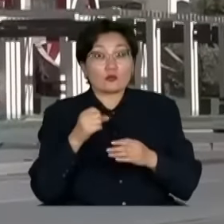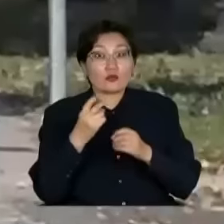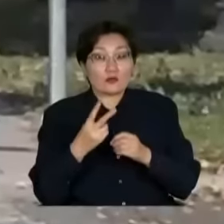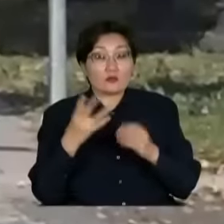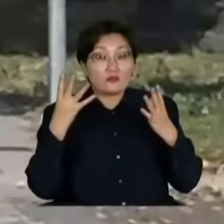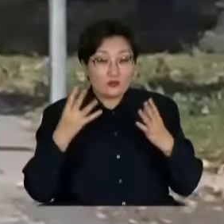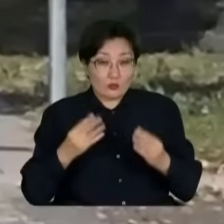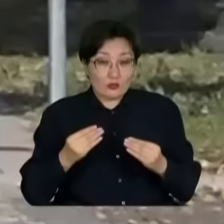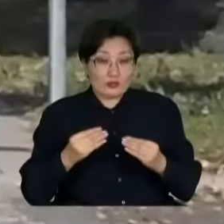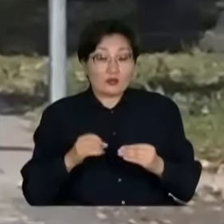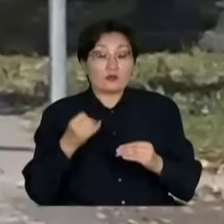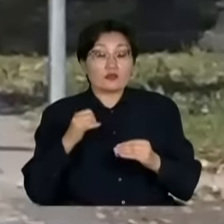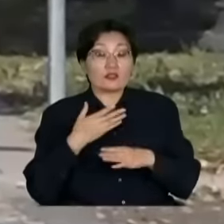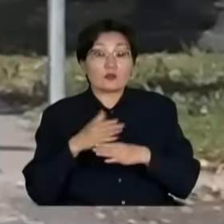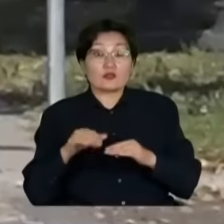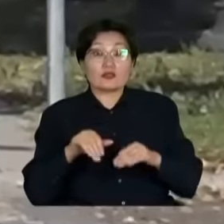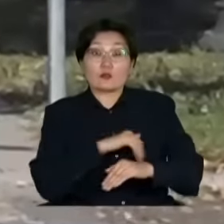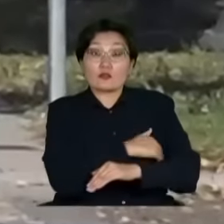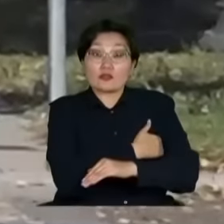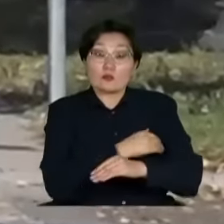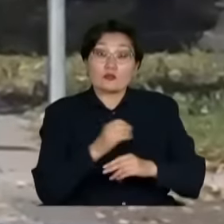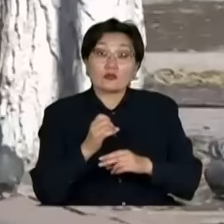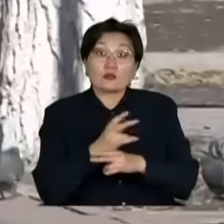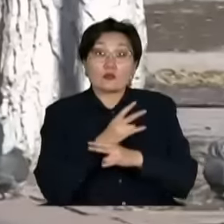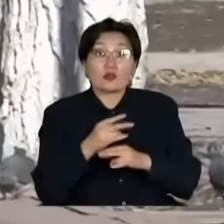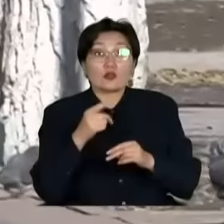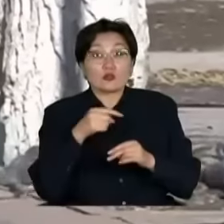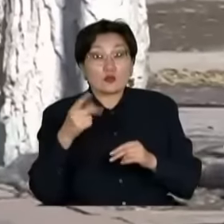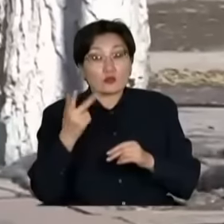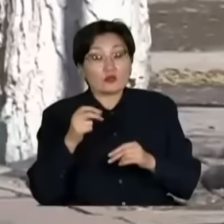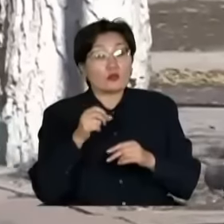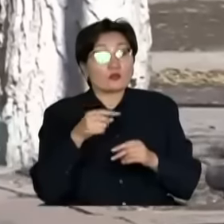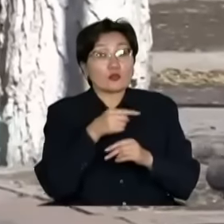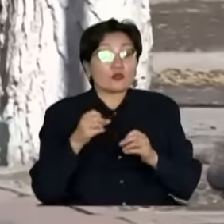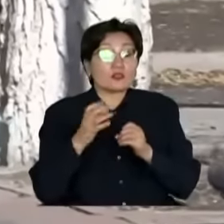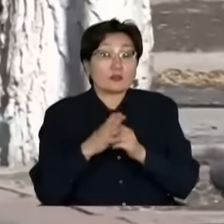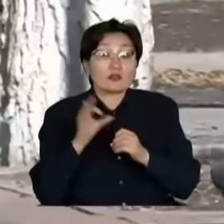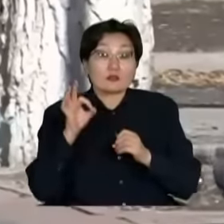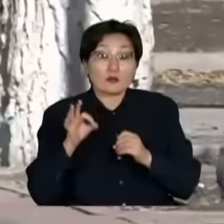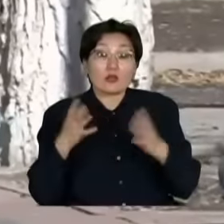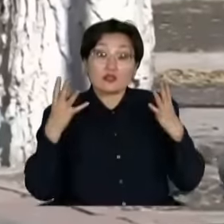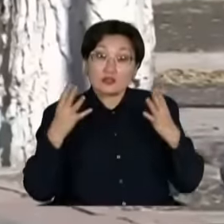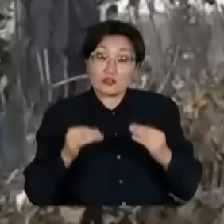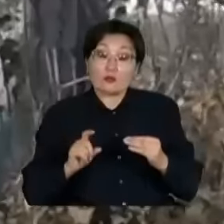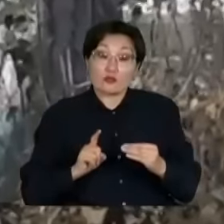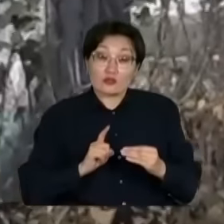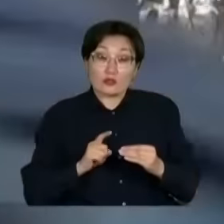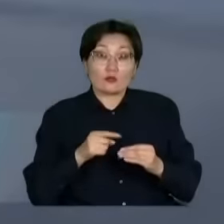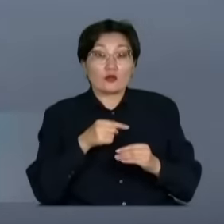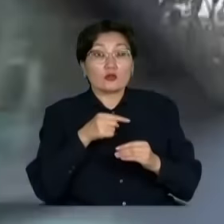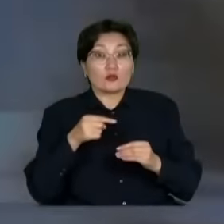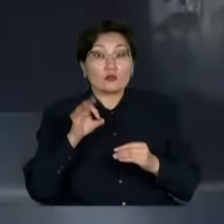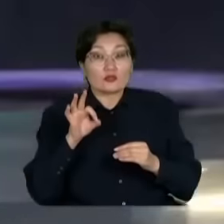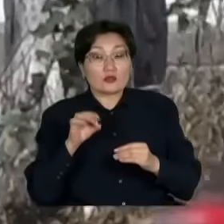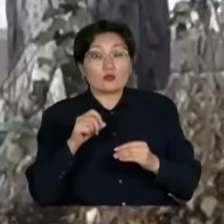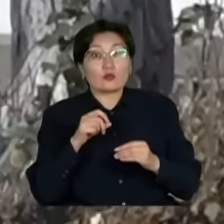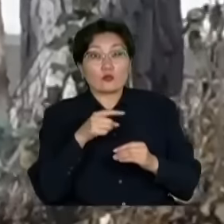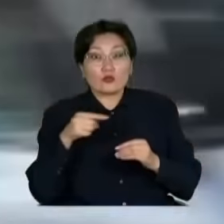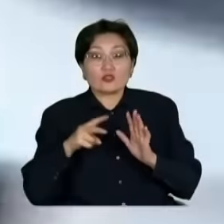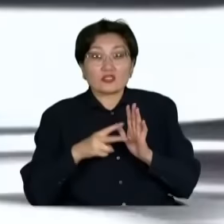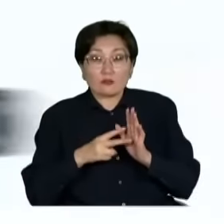в на юге ночью температура будет колебаться от -3 до -15° а днём ожидается от нуля до ми се